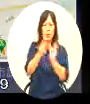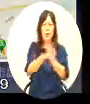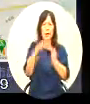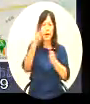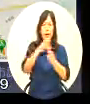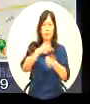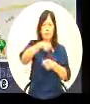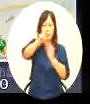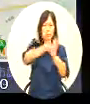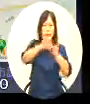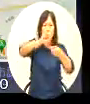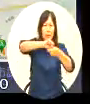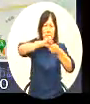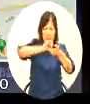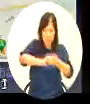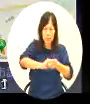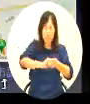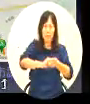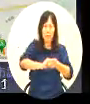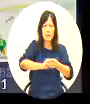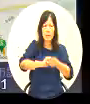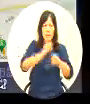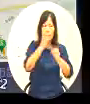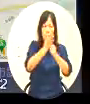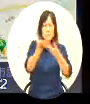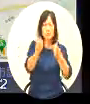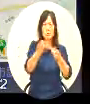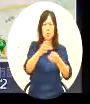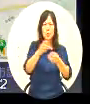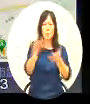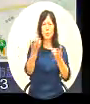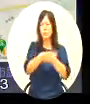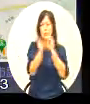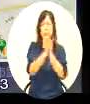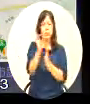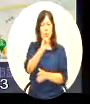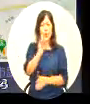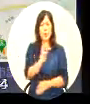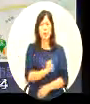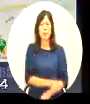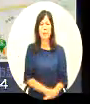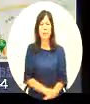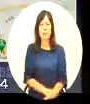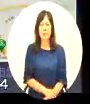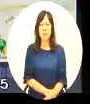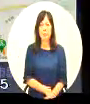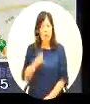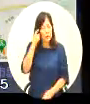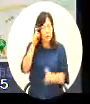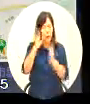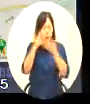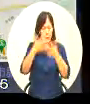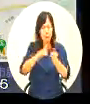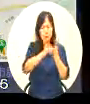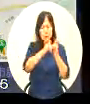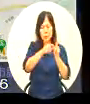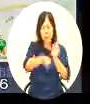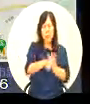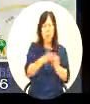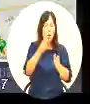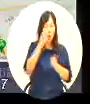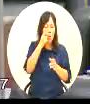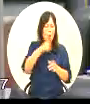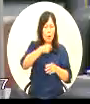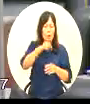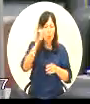茄萣，那中间也没有任何的自行车站可以还车。那我想很多的市民朋友很喜欢到我们紫光鹅寮